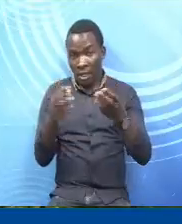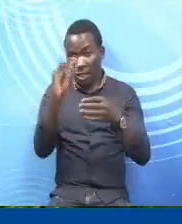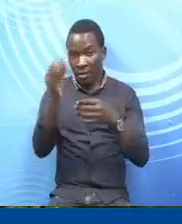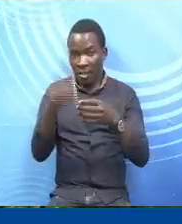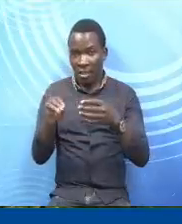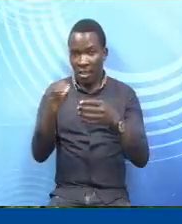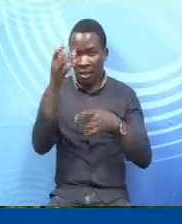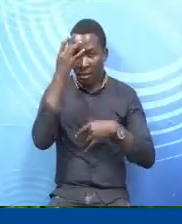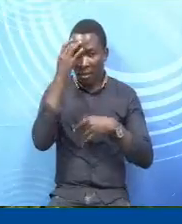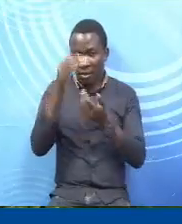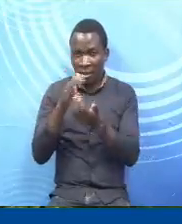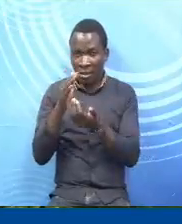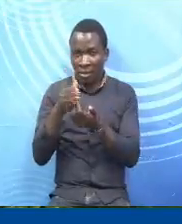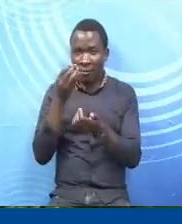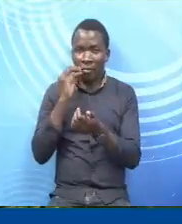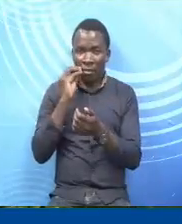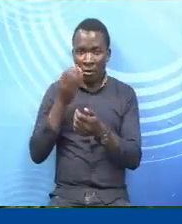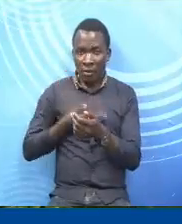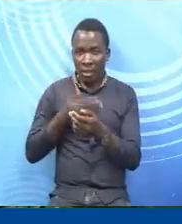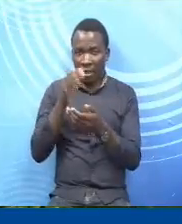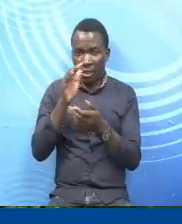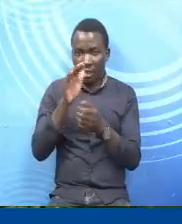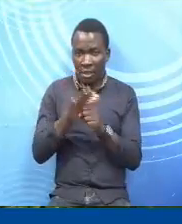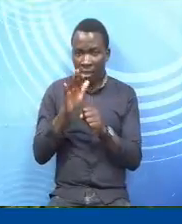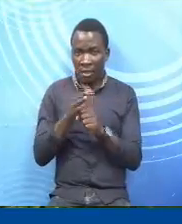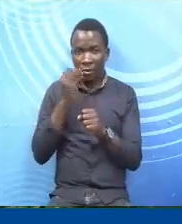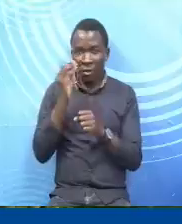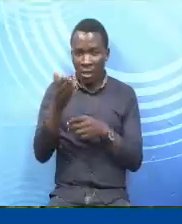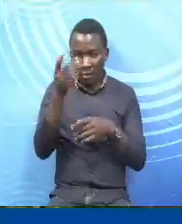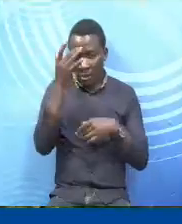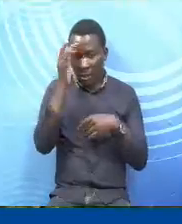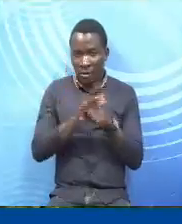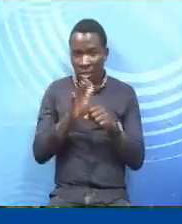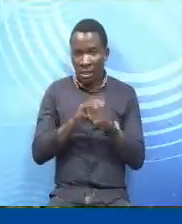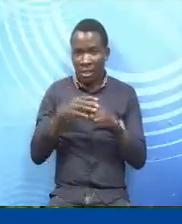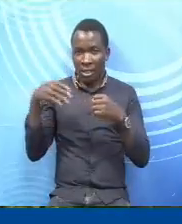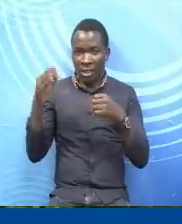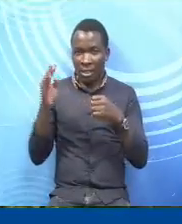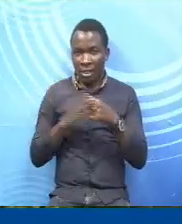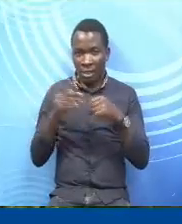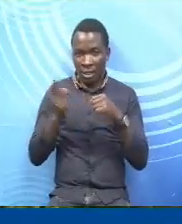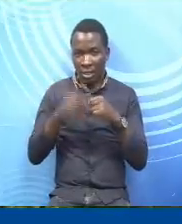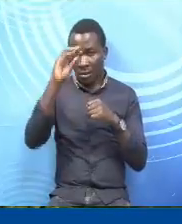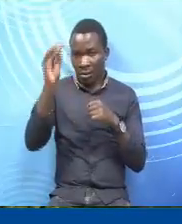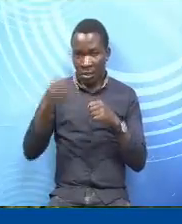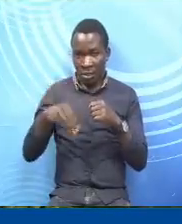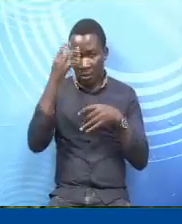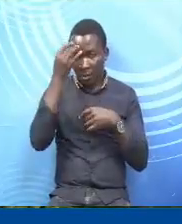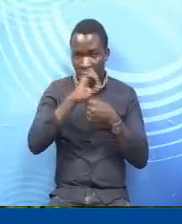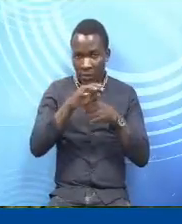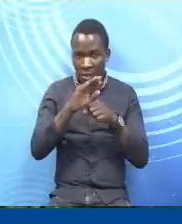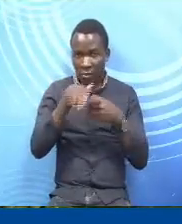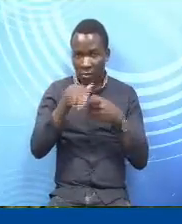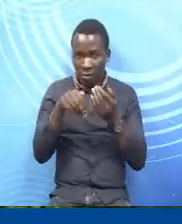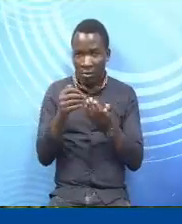rugo abafite, cyane cyane ko ariho dufite abarwayi benshi. 96% ku ijana y'abarwayi ba COVID mu Rwanda uyu munsi bari kuvurirwa